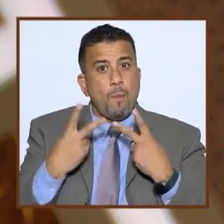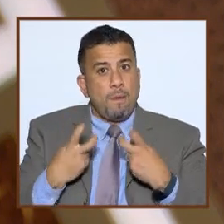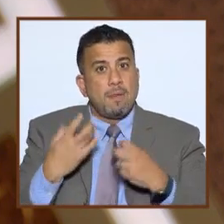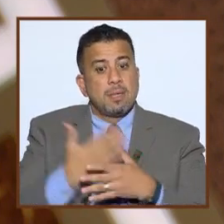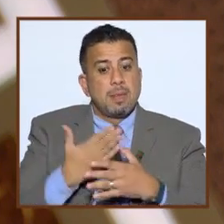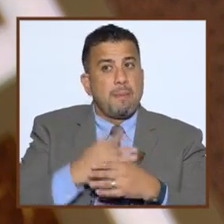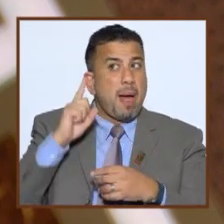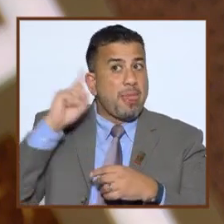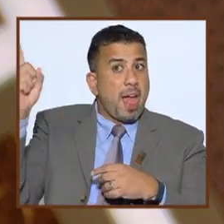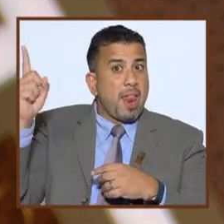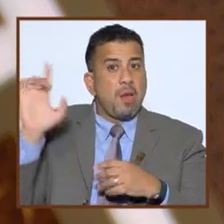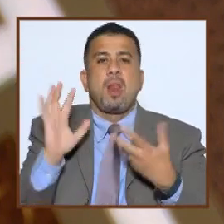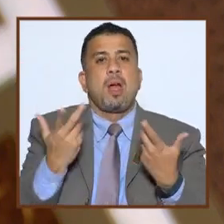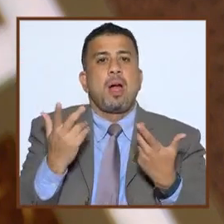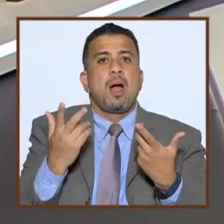اه